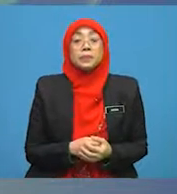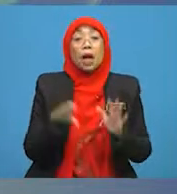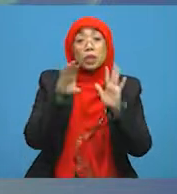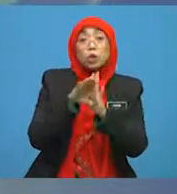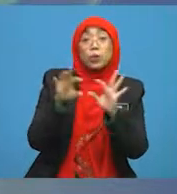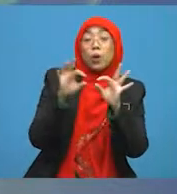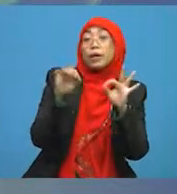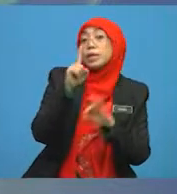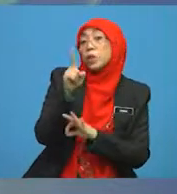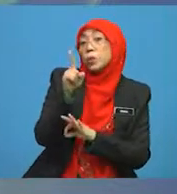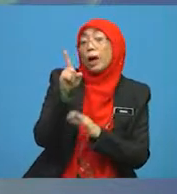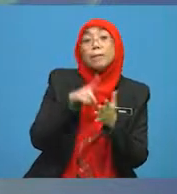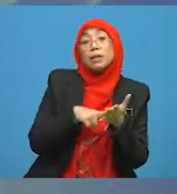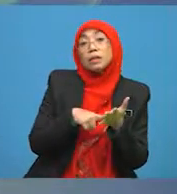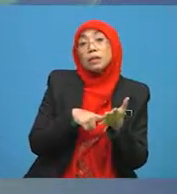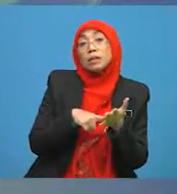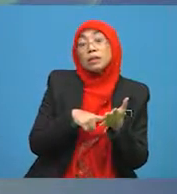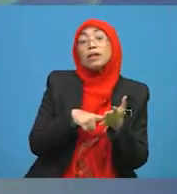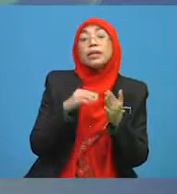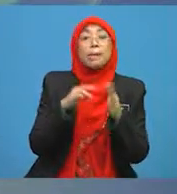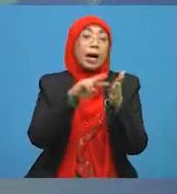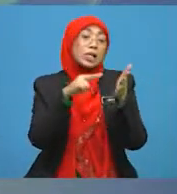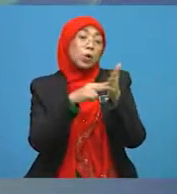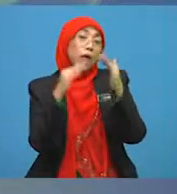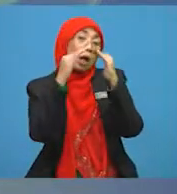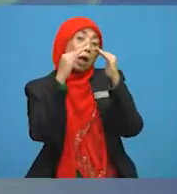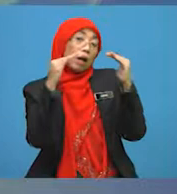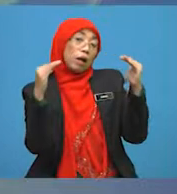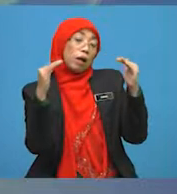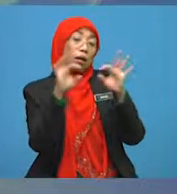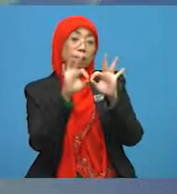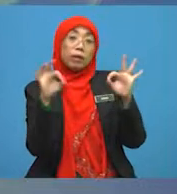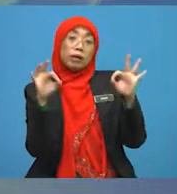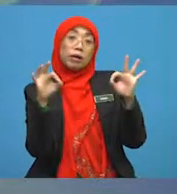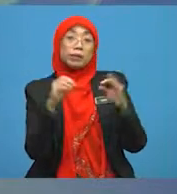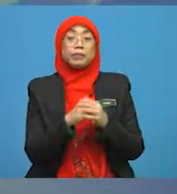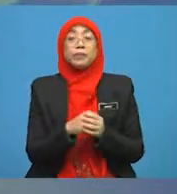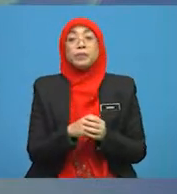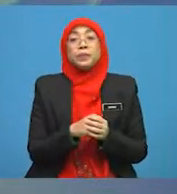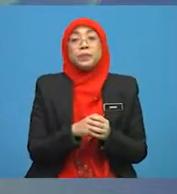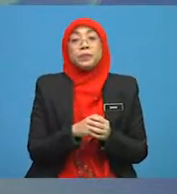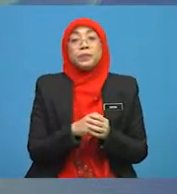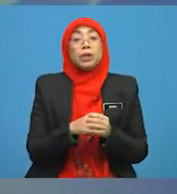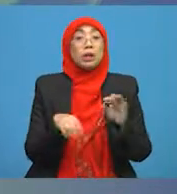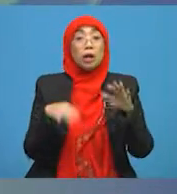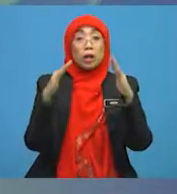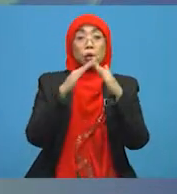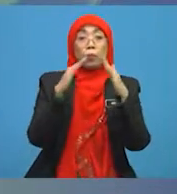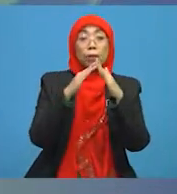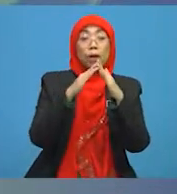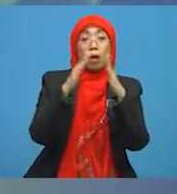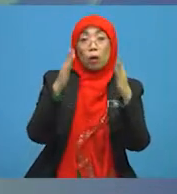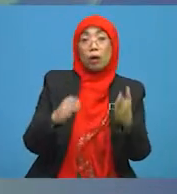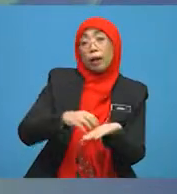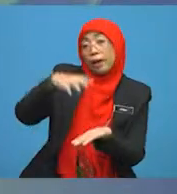genting bermaksud atap rumah. Rumah saudagar kaya itu beratap genting. Ayat